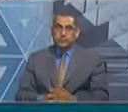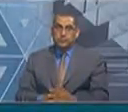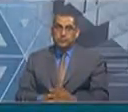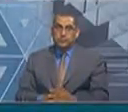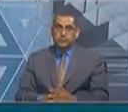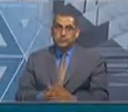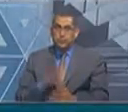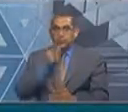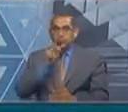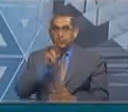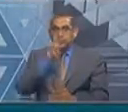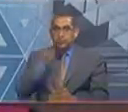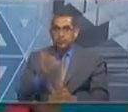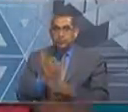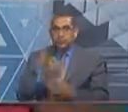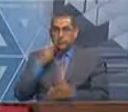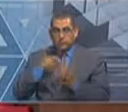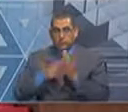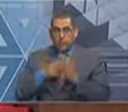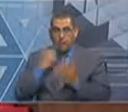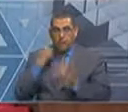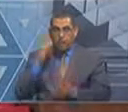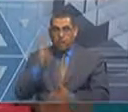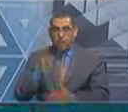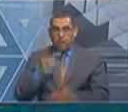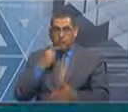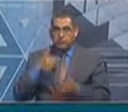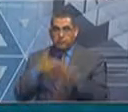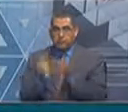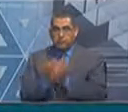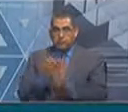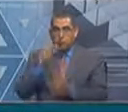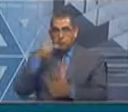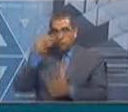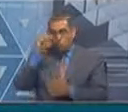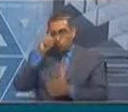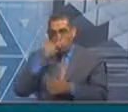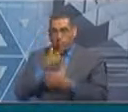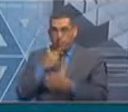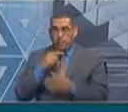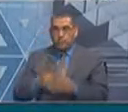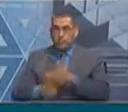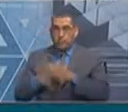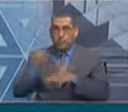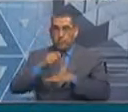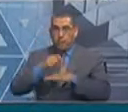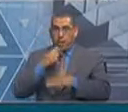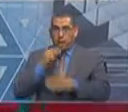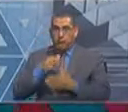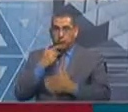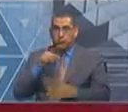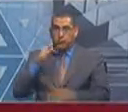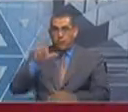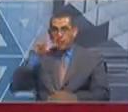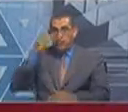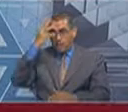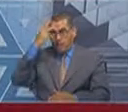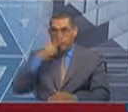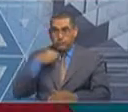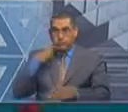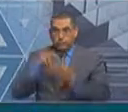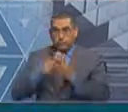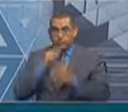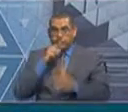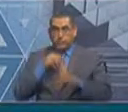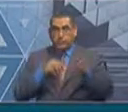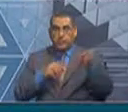فيما يبدو محاولة منه لترسيخ سلطة المعسكر الجمهوري في المحكمة العليا الأمريكية، أكد الرئيس دونالد ترامب أنه